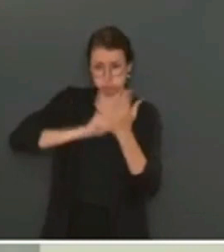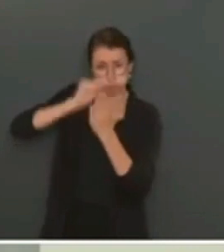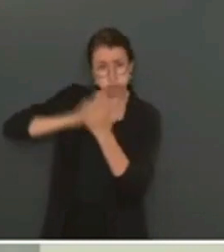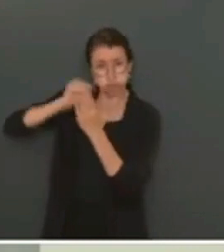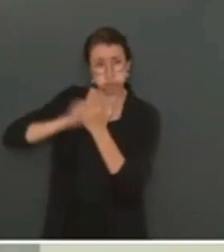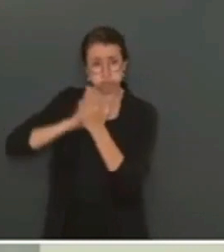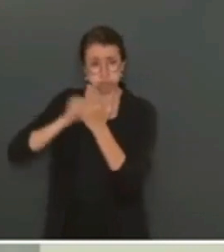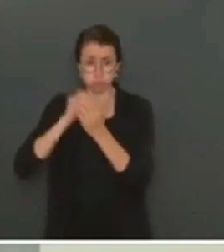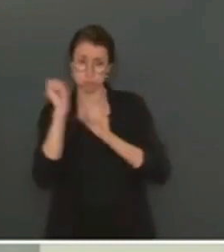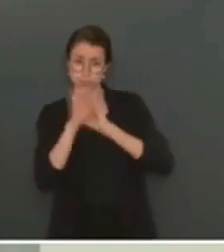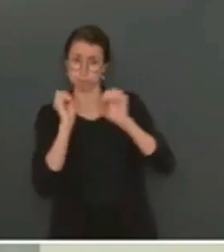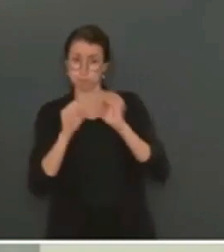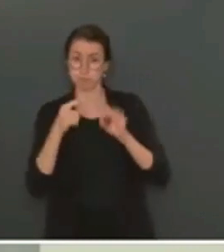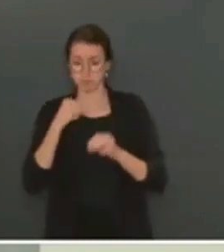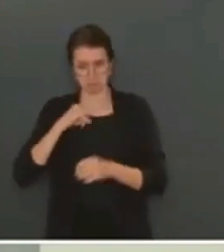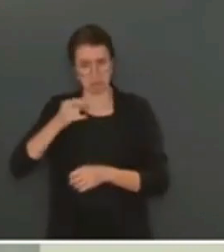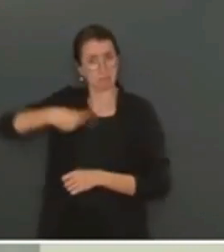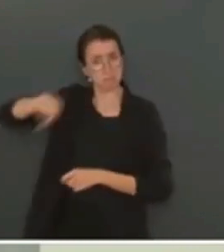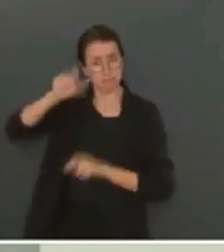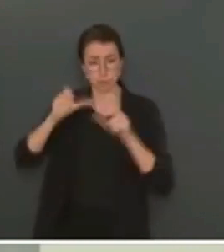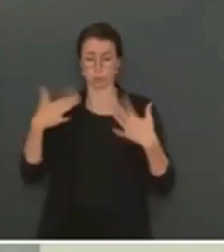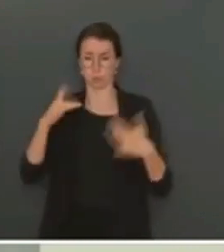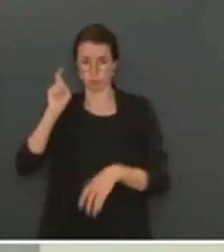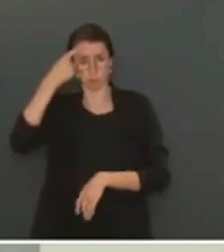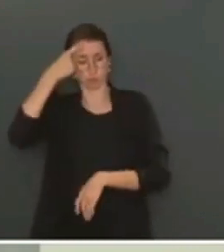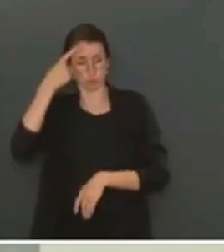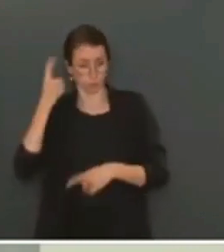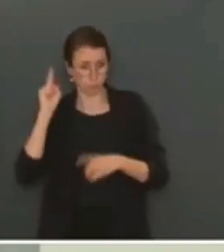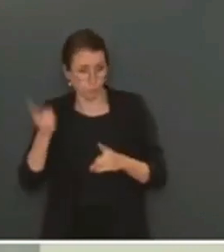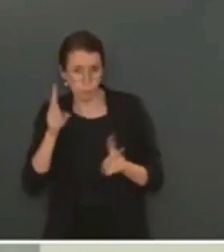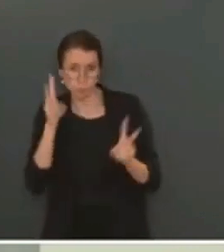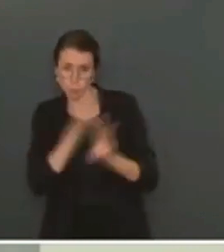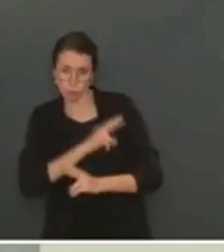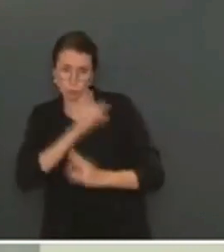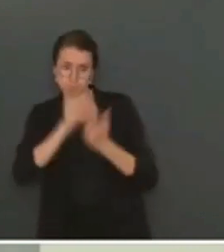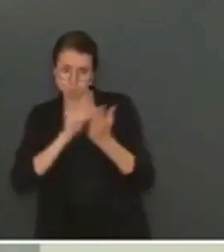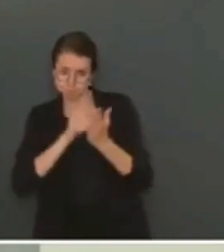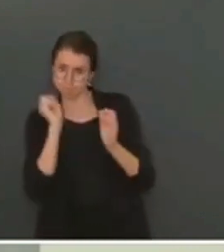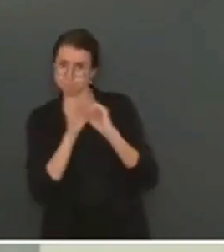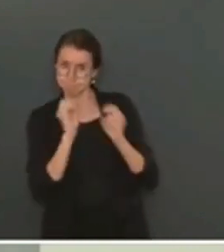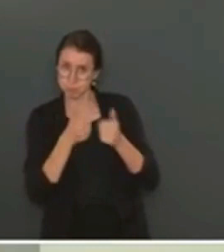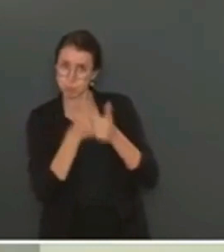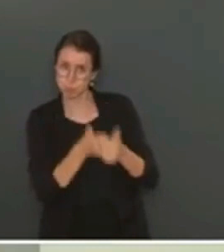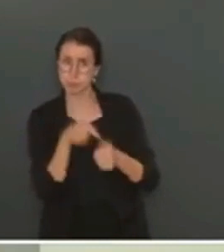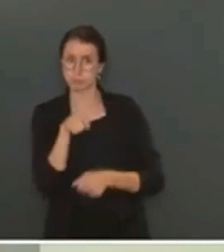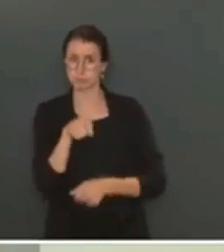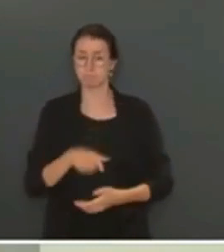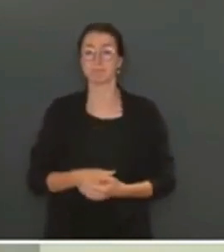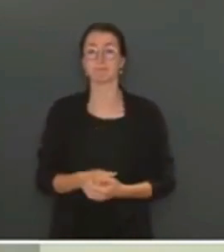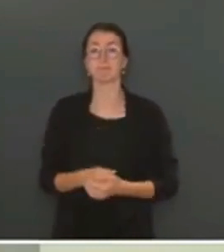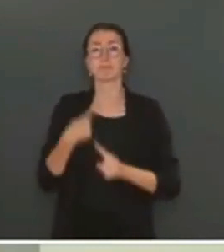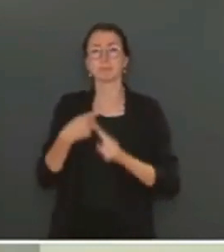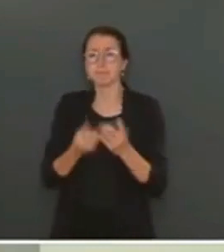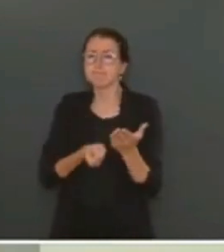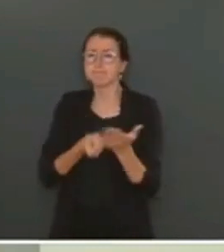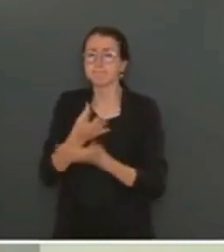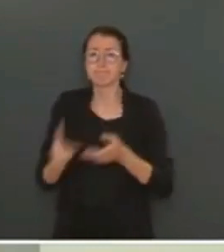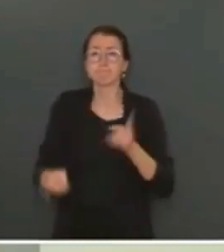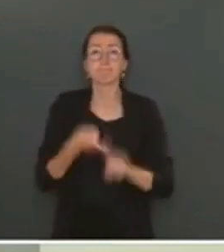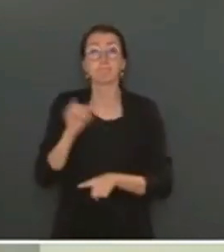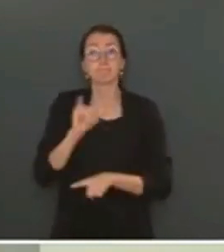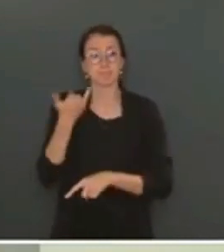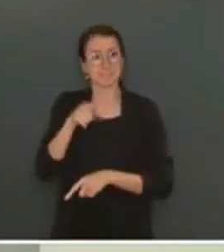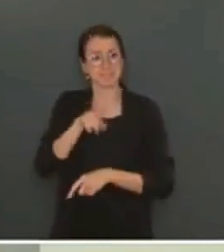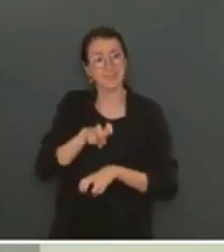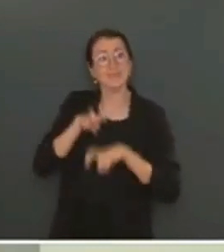continuer. J'insiste aussi sur l'obligation pour toute personne revenant de zone rouge de se faire tester et de